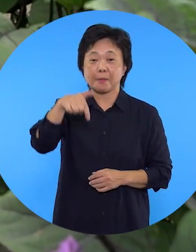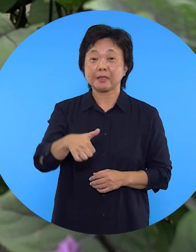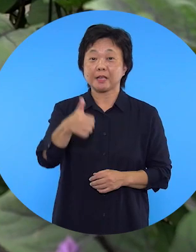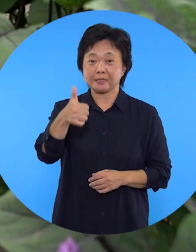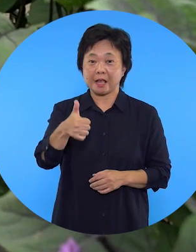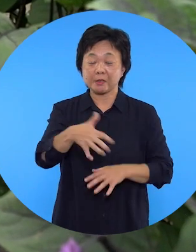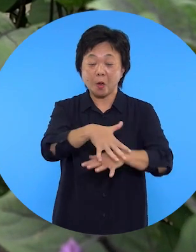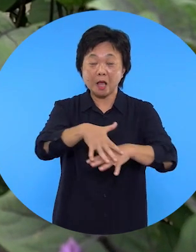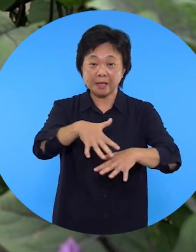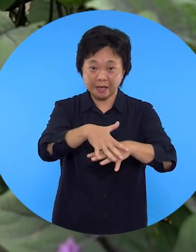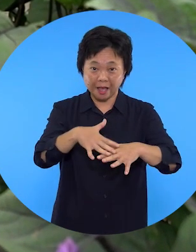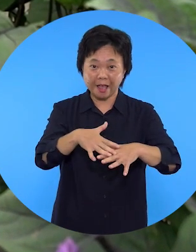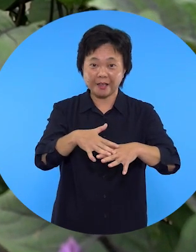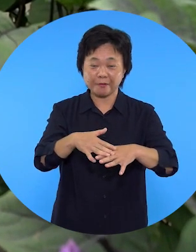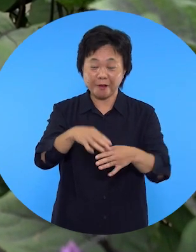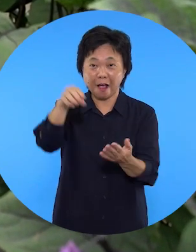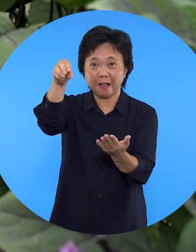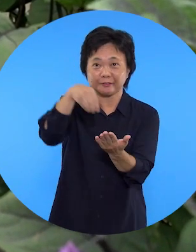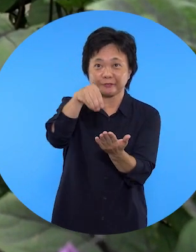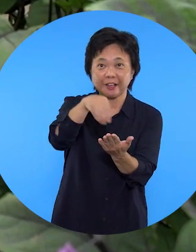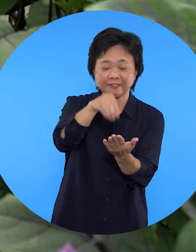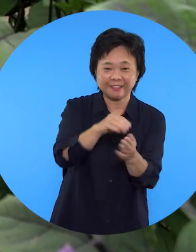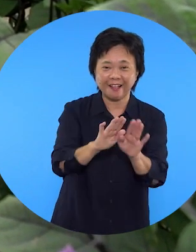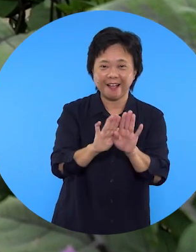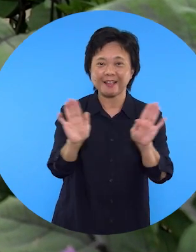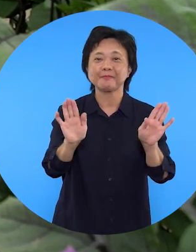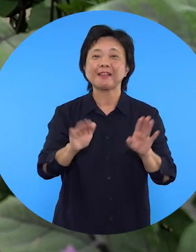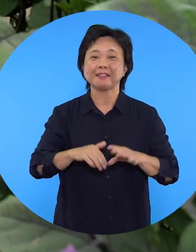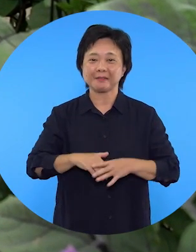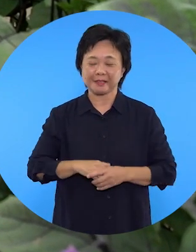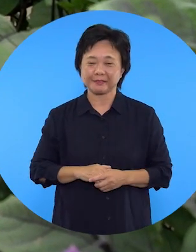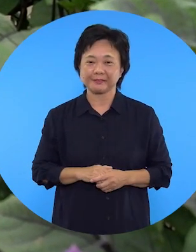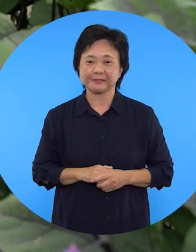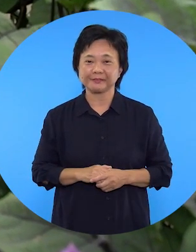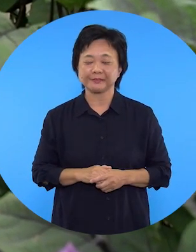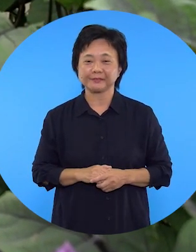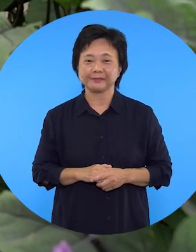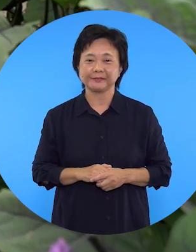山下さんの叩ければすでに収穫が始まっています